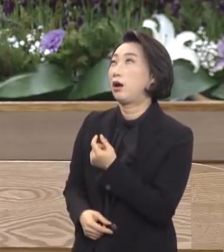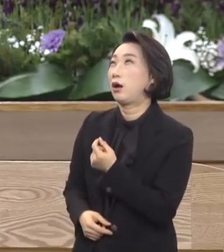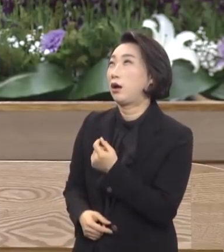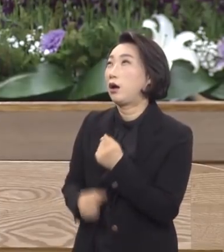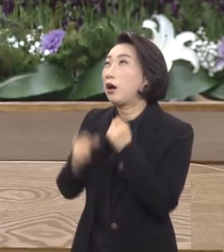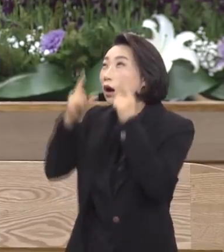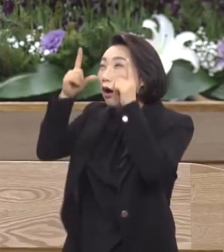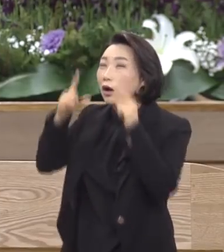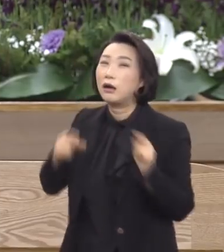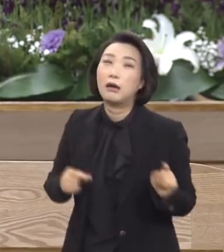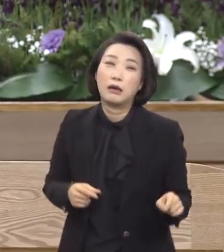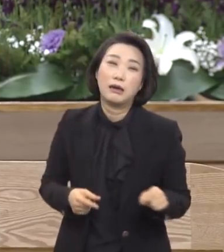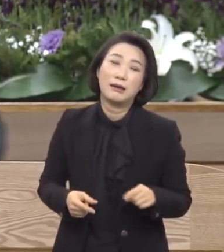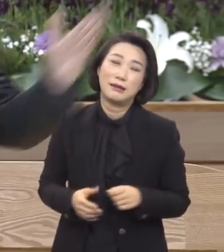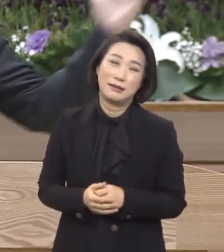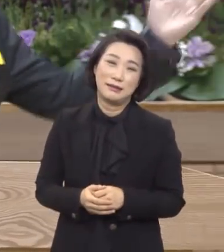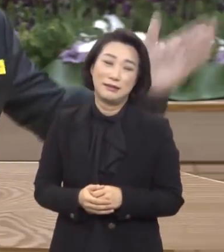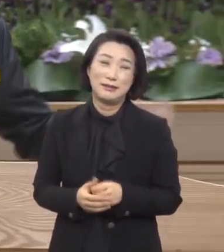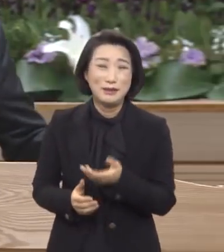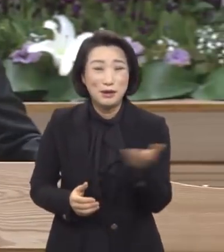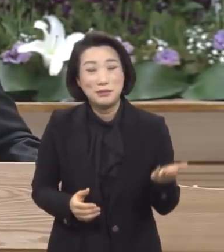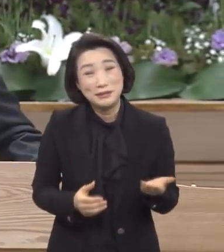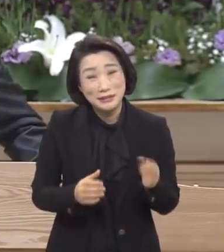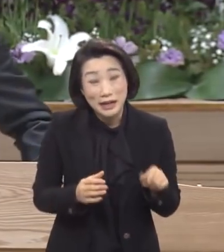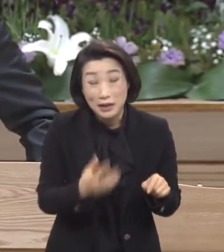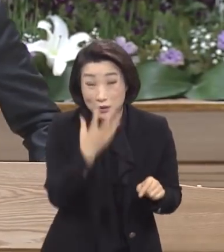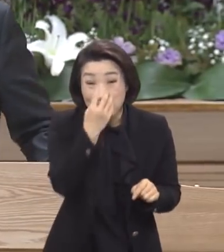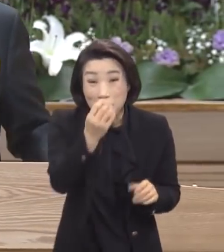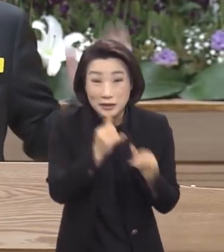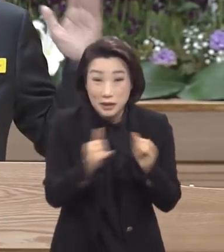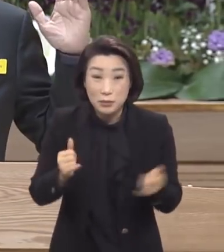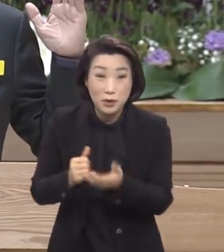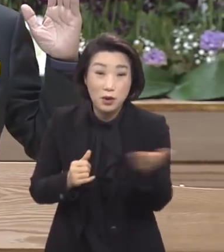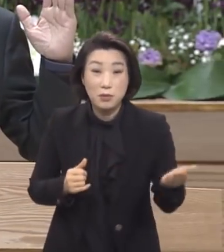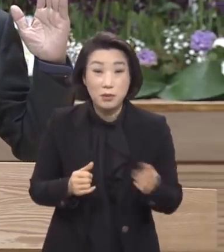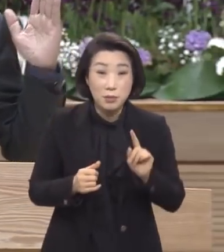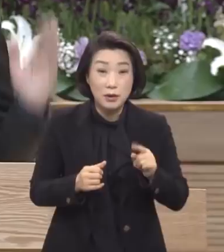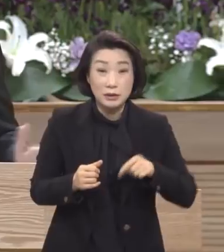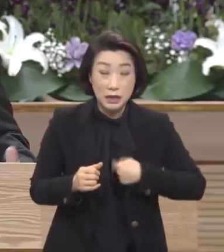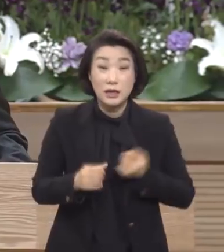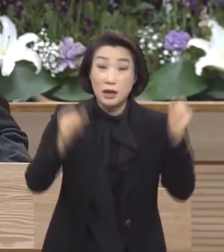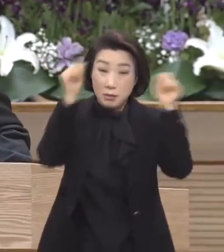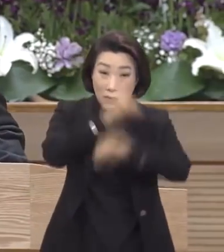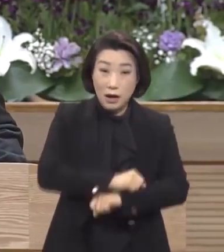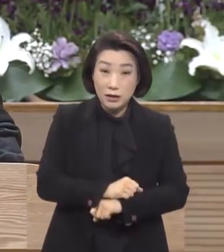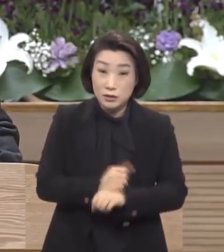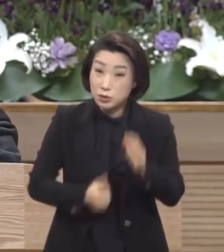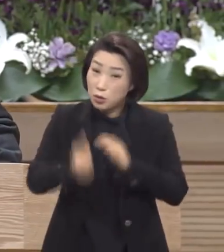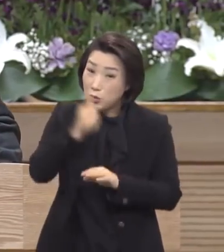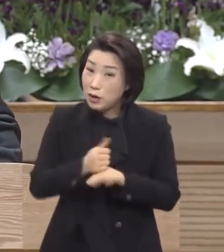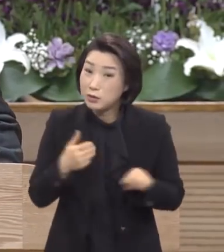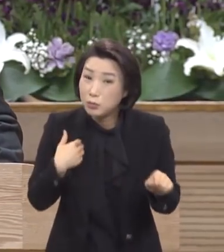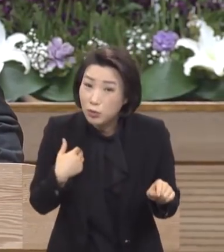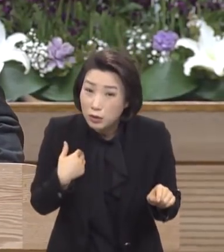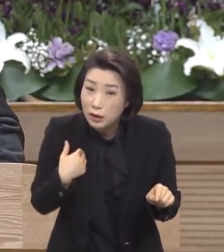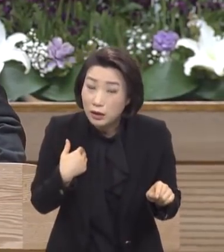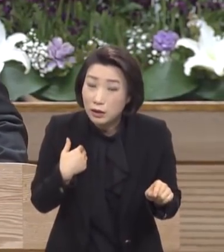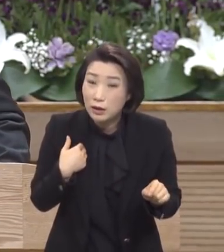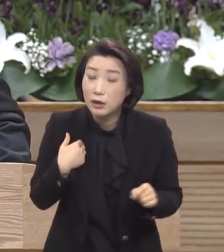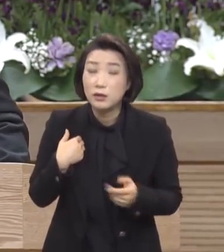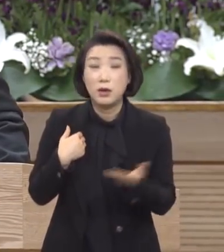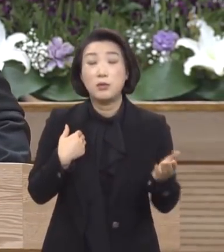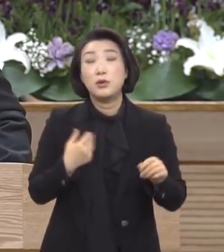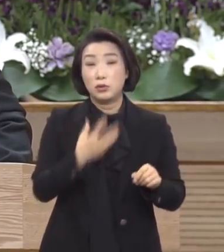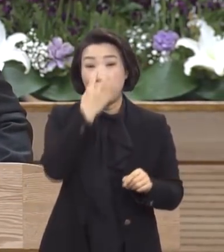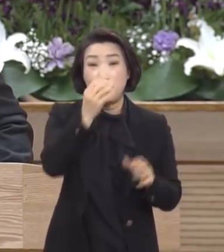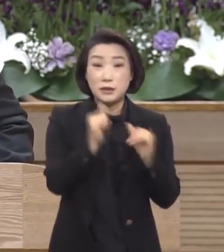그거야. 응? 근데 교만한 자는 지가 망하는지 흥하는지를 몰라.